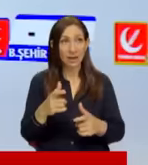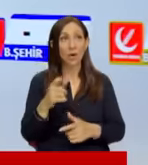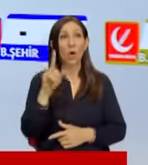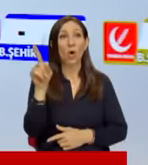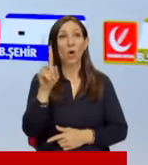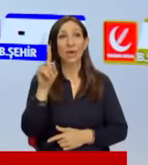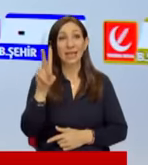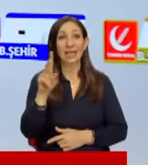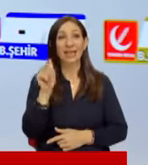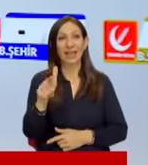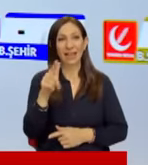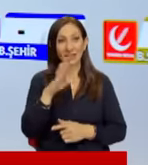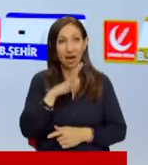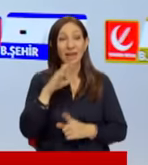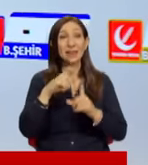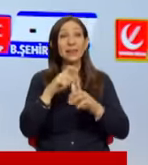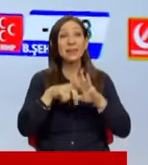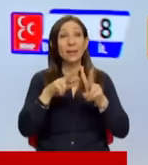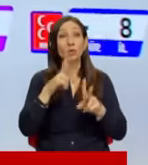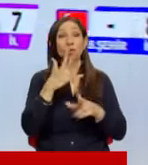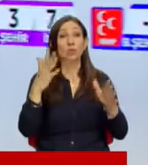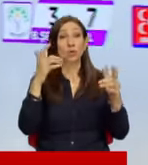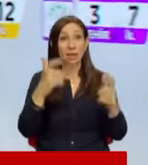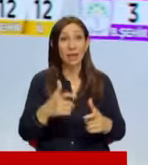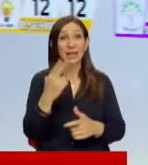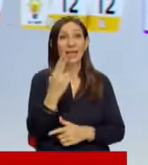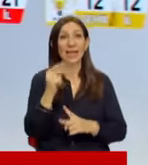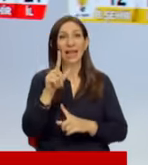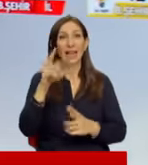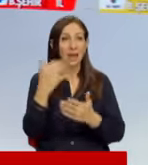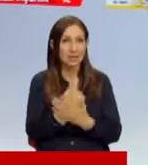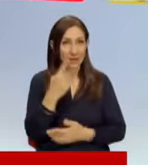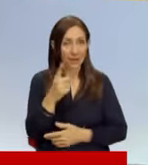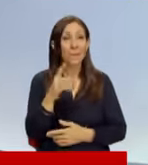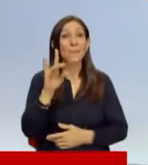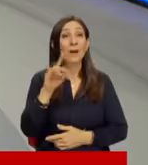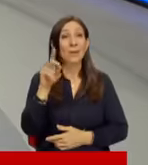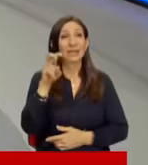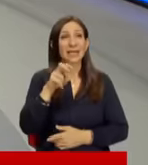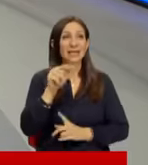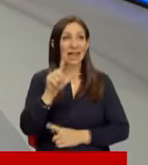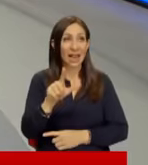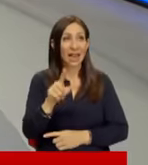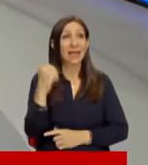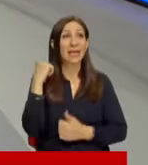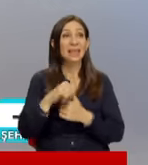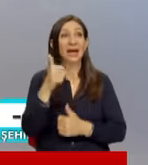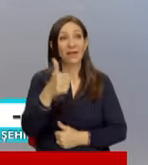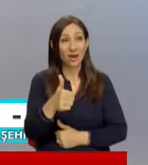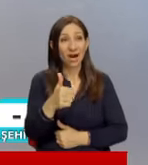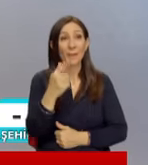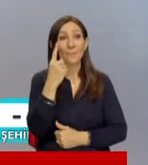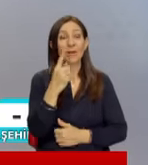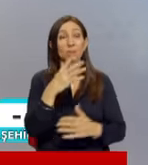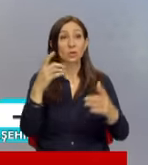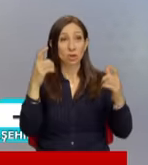ve 12 ili var. DEM Parti 3 büyükşehir 7 ilde kazandı. Milliyetçi Hareket Partisi 8 ilde. Yeniden Refah Partisi